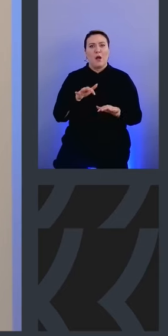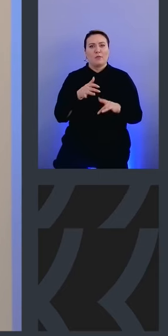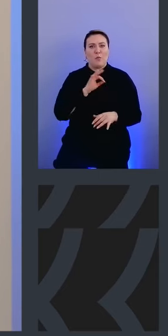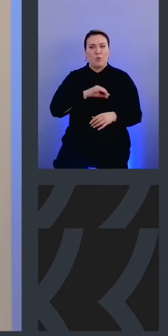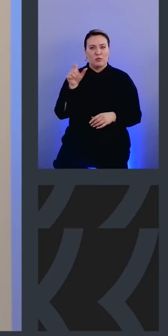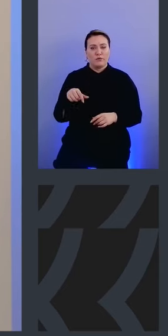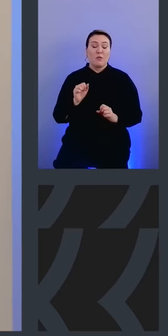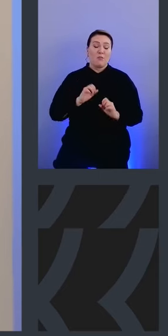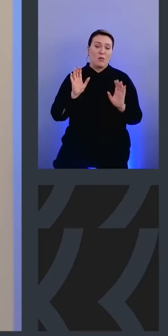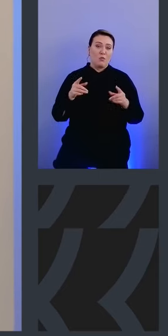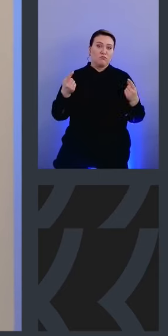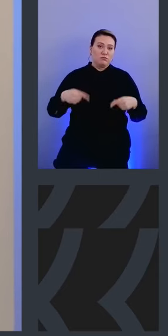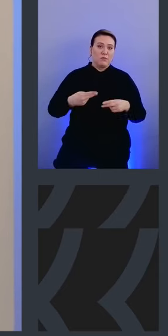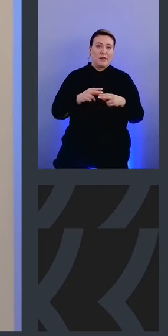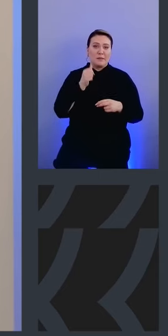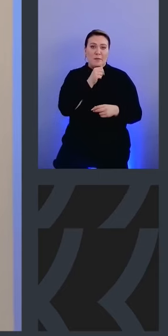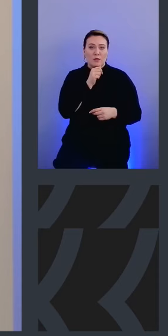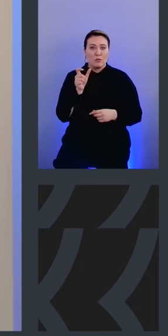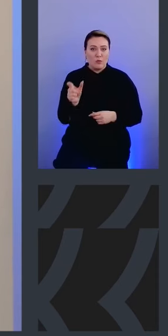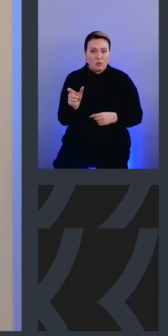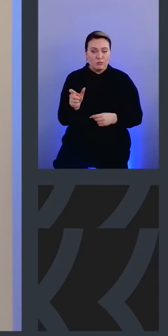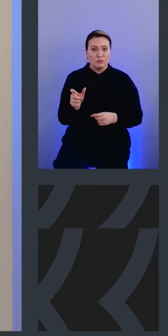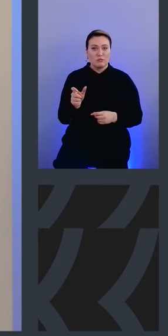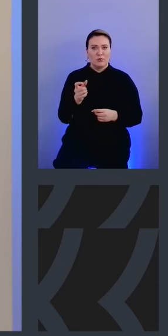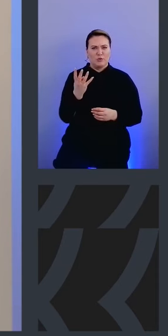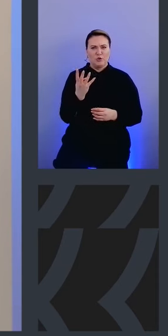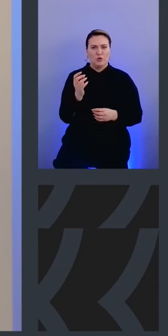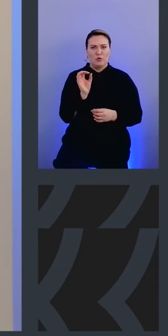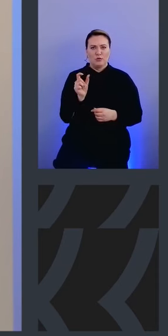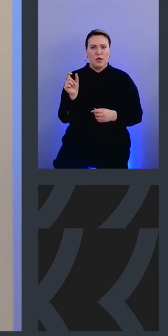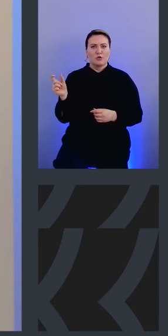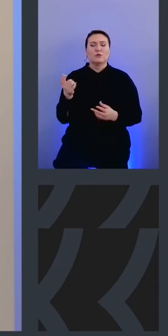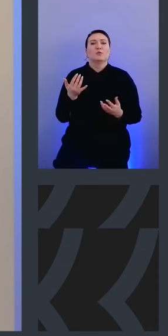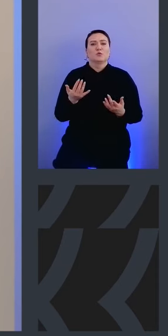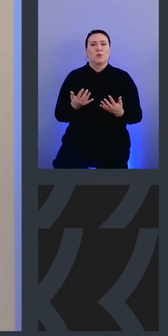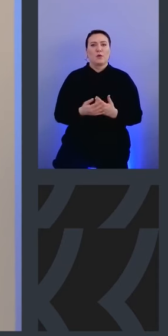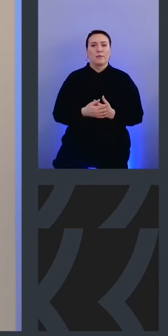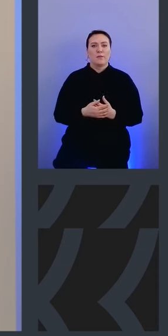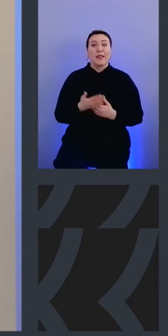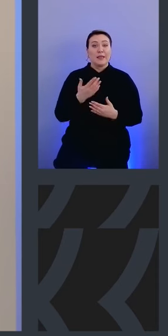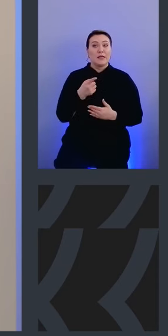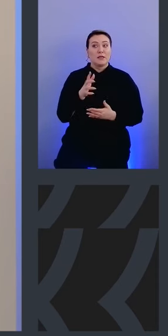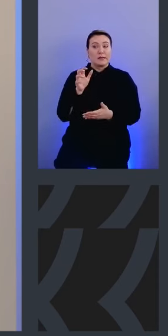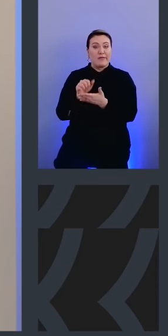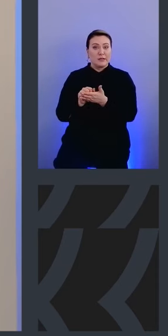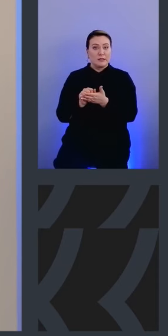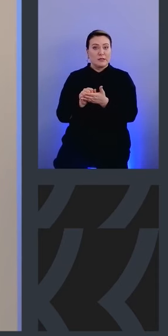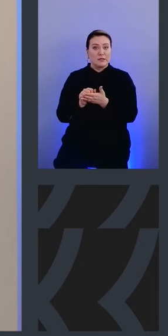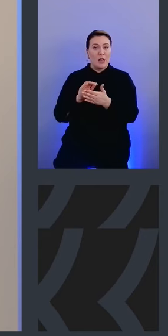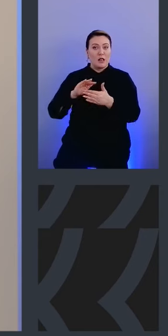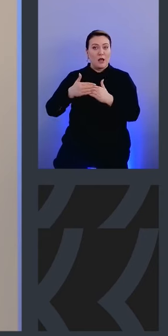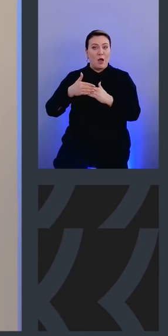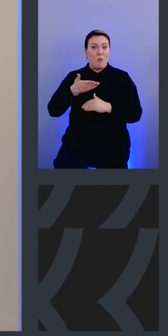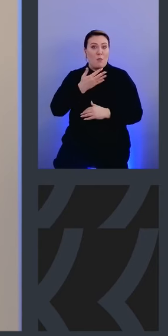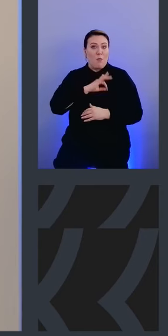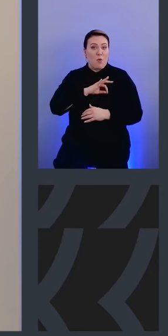я могу сбрутить этот пин-код, верно? Если он там четырехзначный или сколько? И если ты захватил компьютер пользователя... То есть биометрии